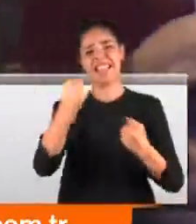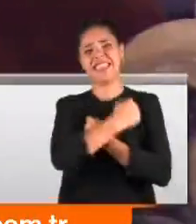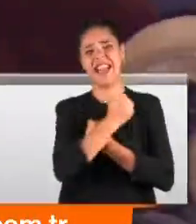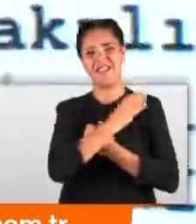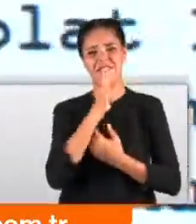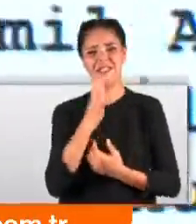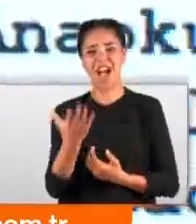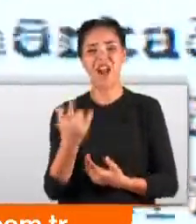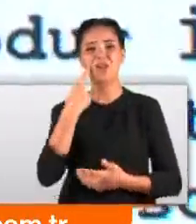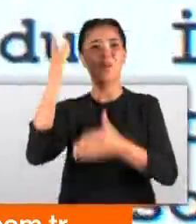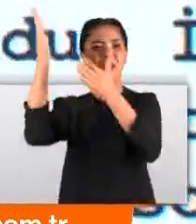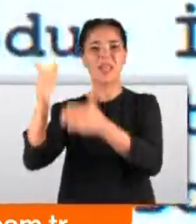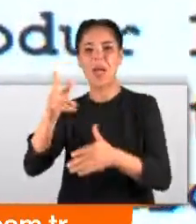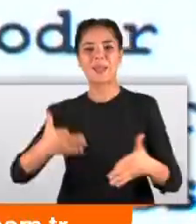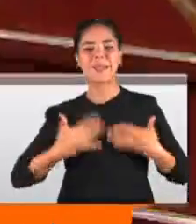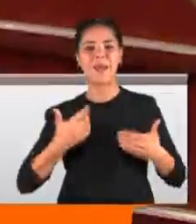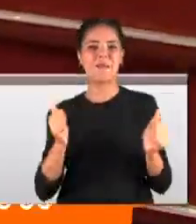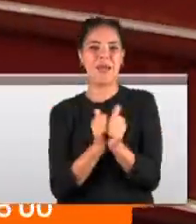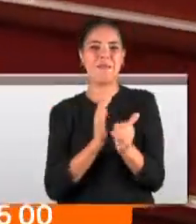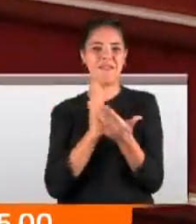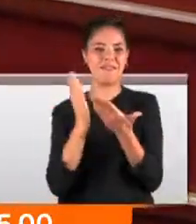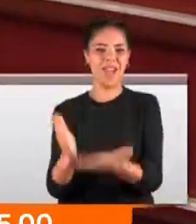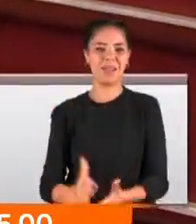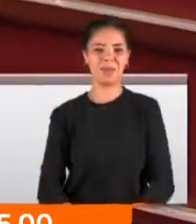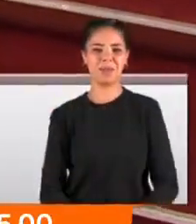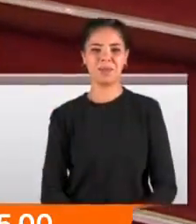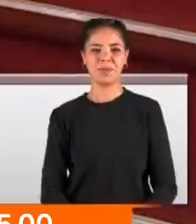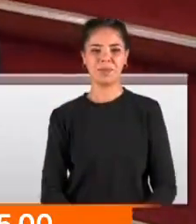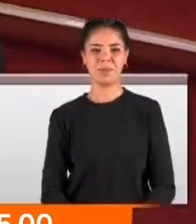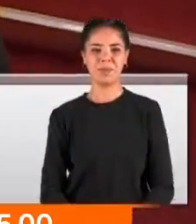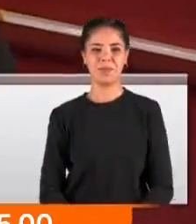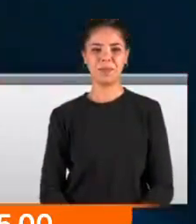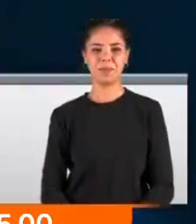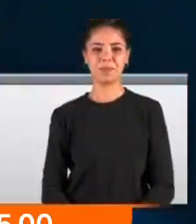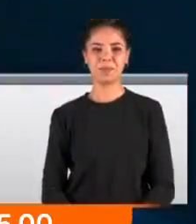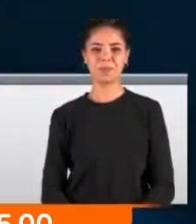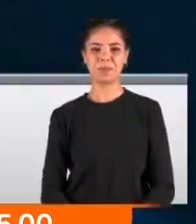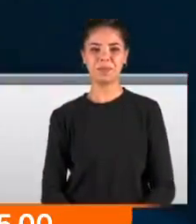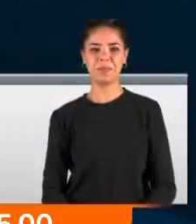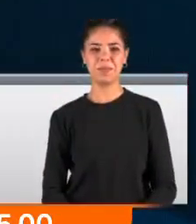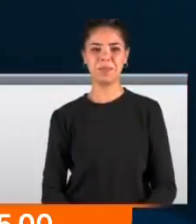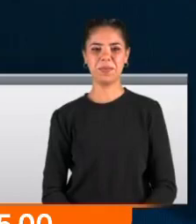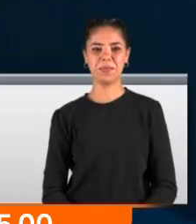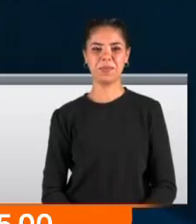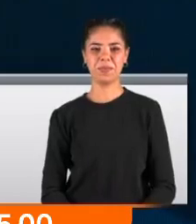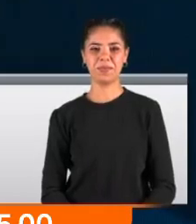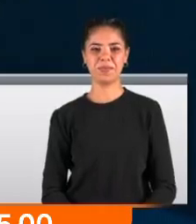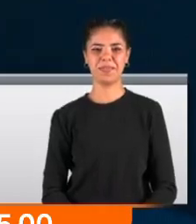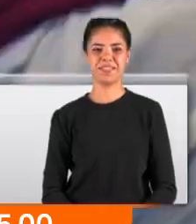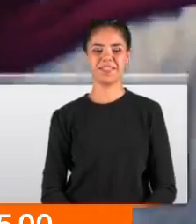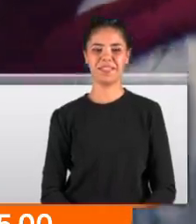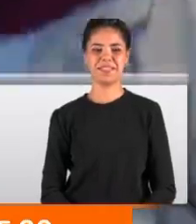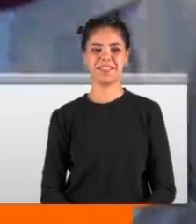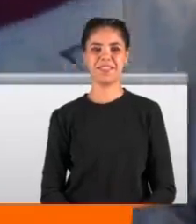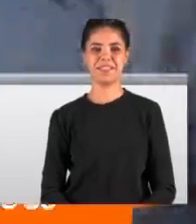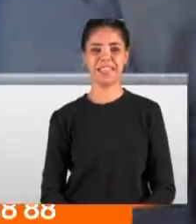sarıldı. Cumhurbaşkanı da o sevince ortak oldu. Sana düştü. Oo. Daha ne